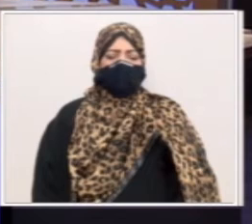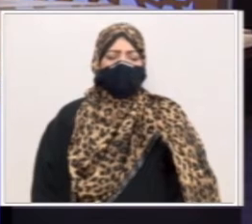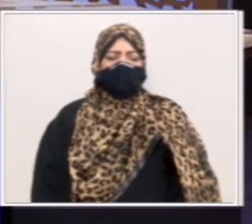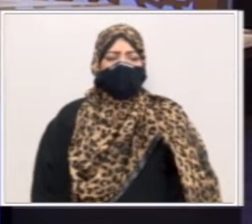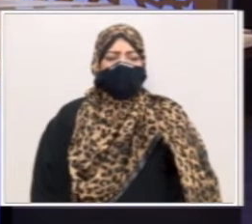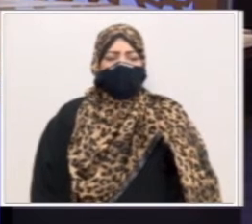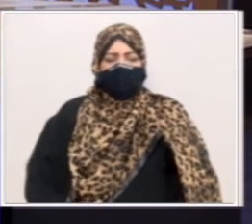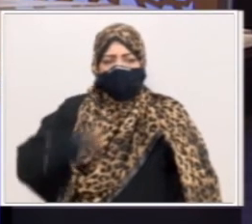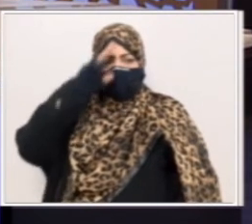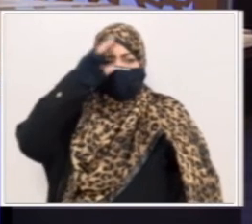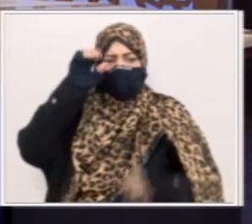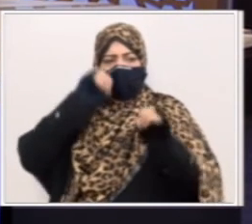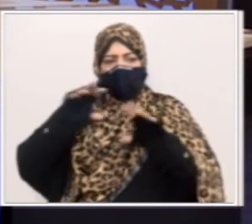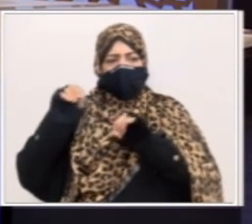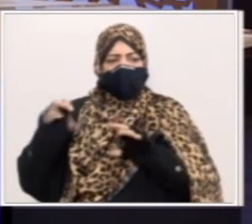معنا متصل.